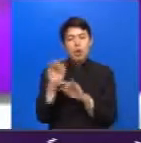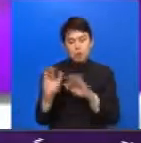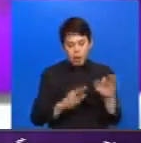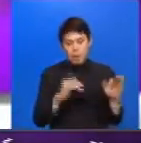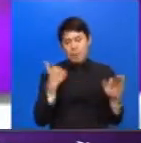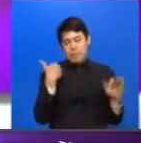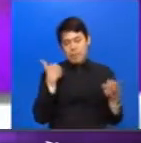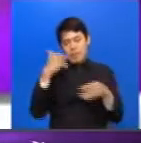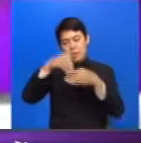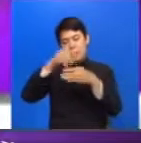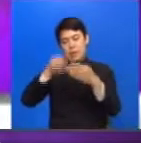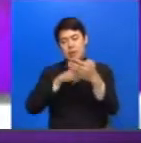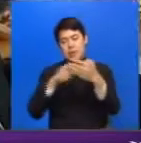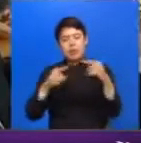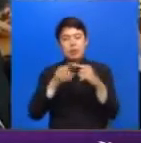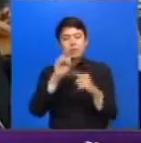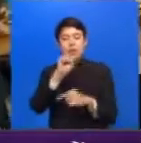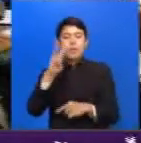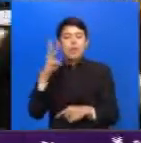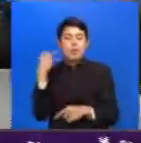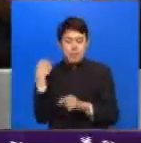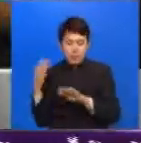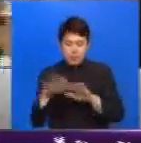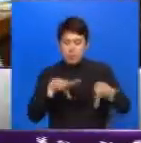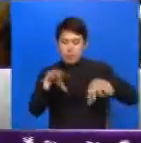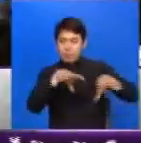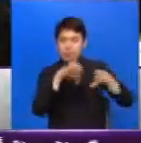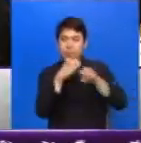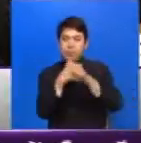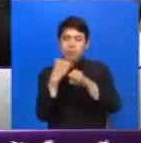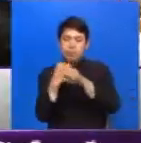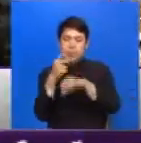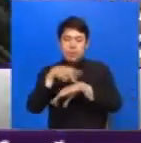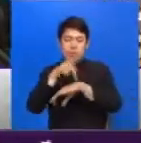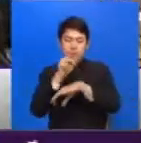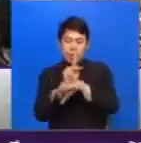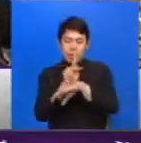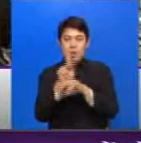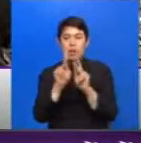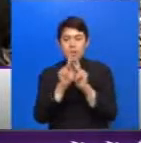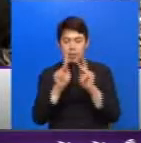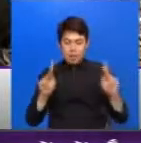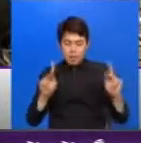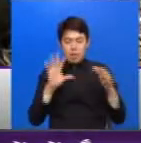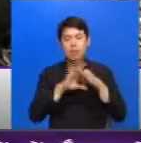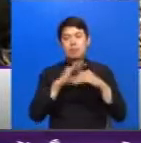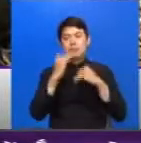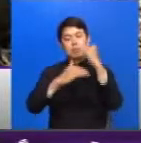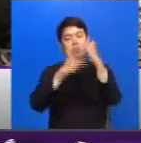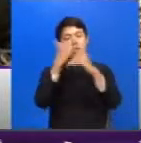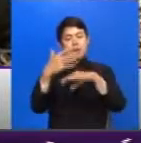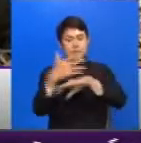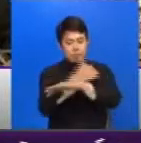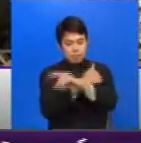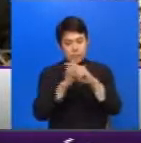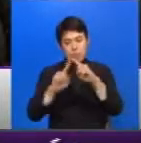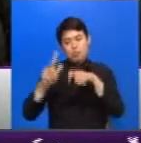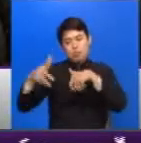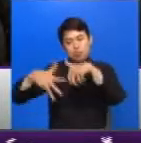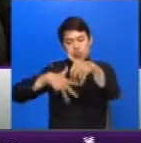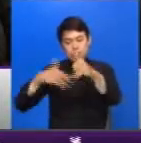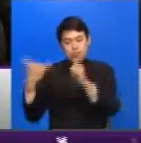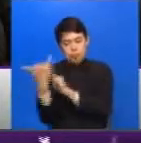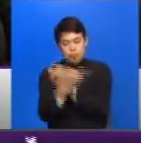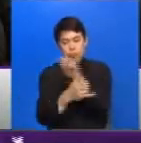สำหรับการจัดการเลือกตั้งค่ะชื่อนายอนุรักษ์นิยมเวชประธานกรรมาธิการการพัฒนาการเมืองและการมีส่วนร่วมของประชา